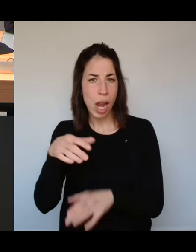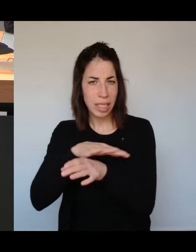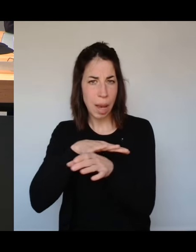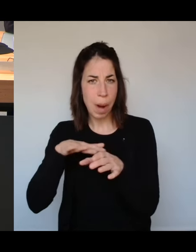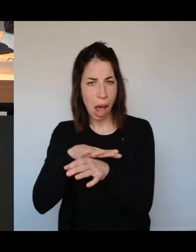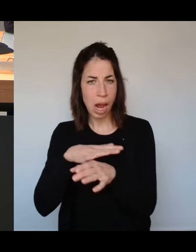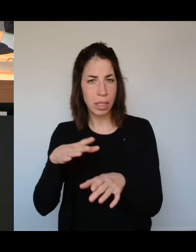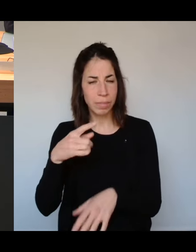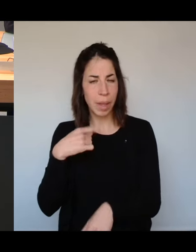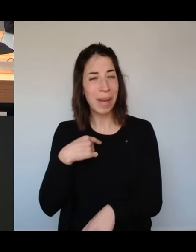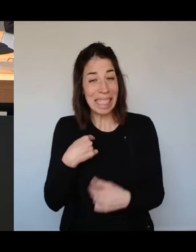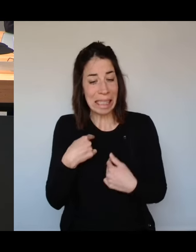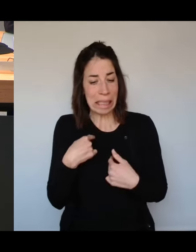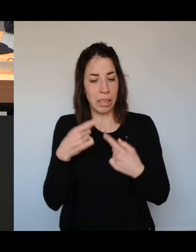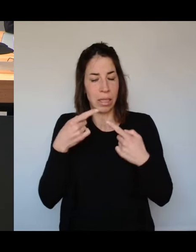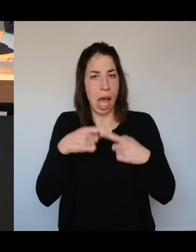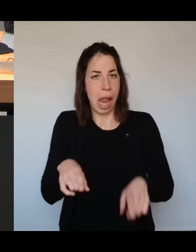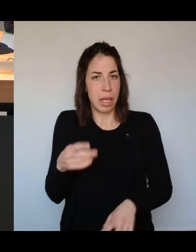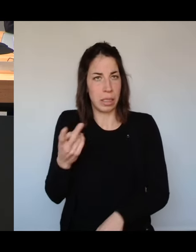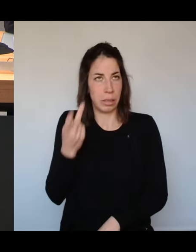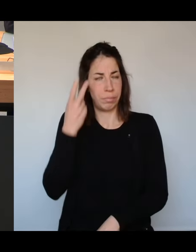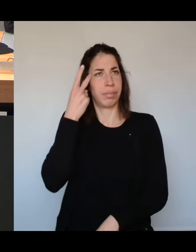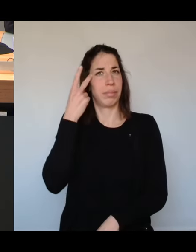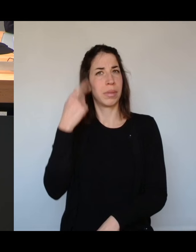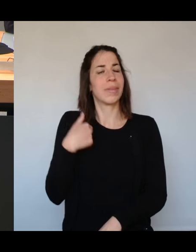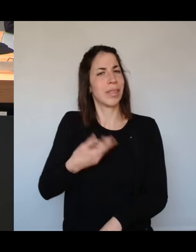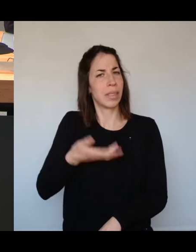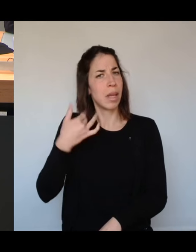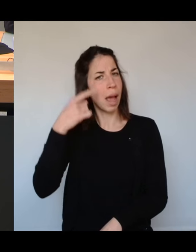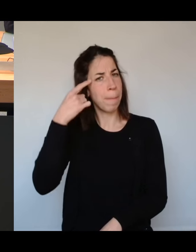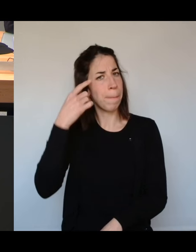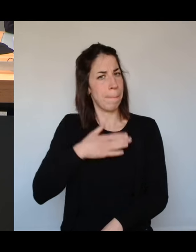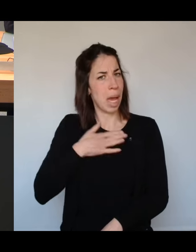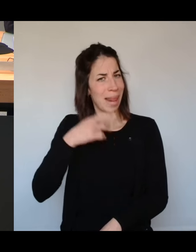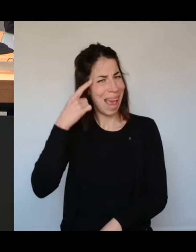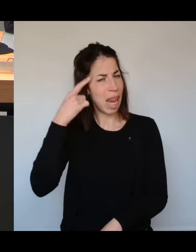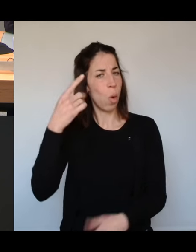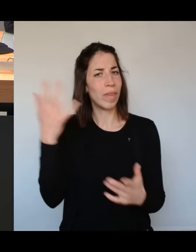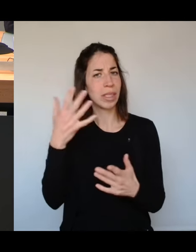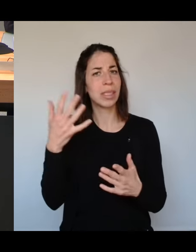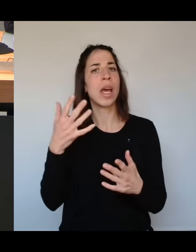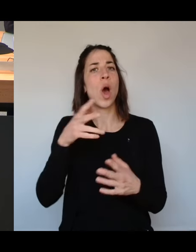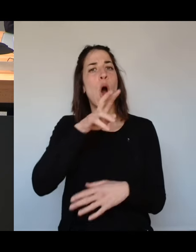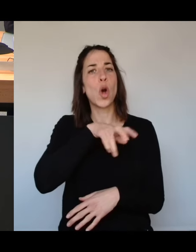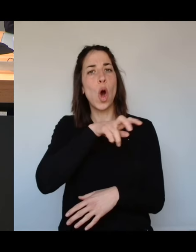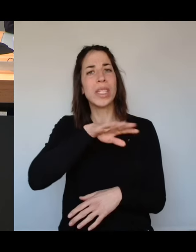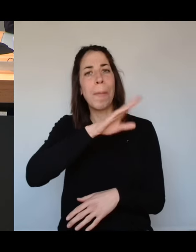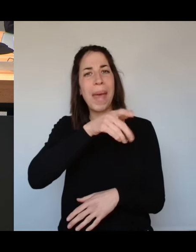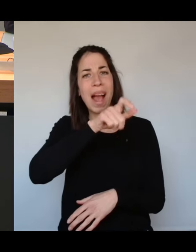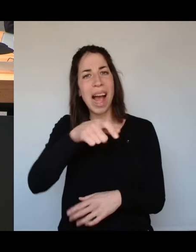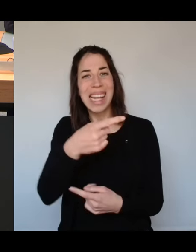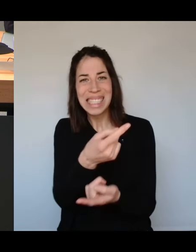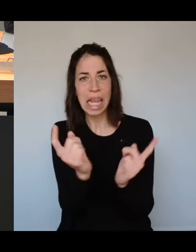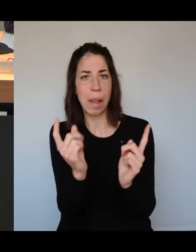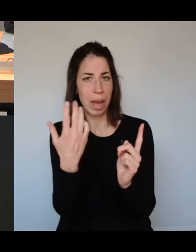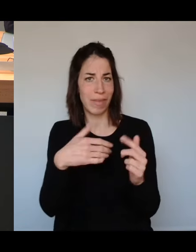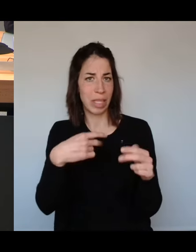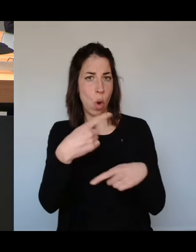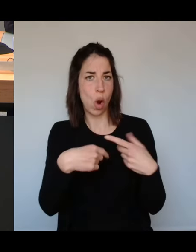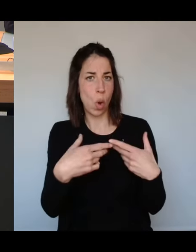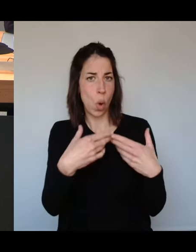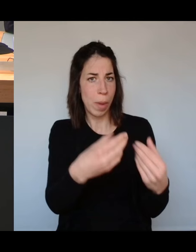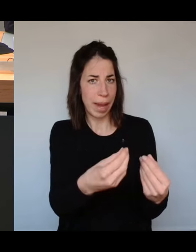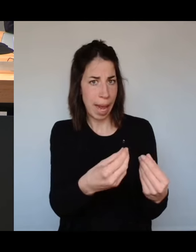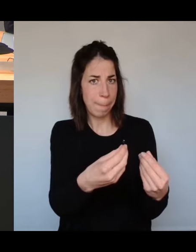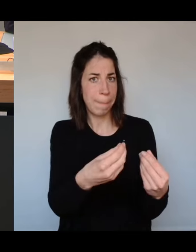dass die Kreuzbergerinnen und Kreuzberger selber eine ganz entscheidende Rolle dabei gespielt haben, dass der Görlitzer Park das wurde, was er heute